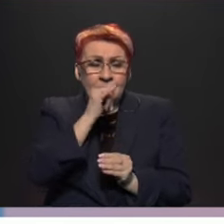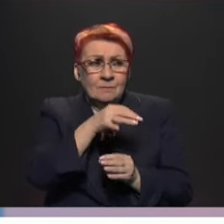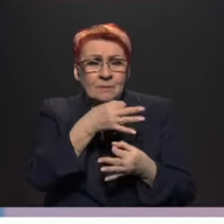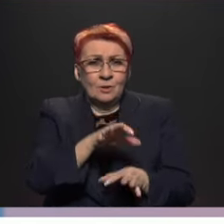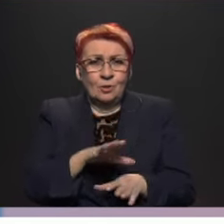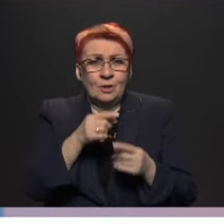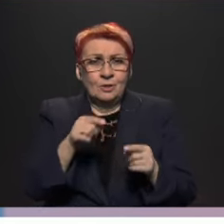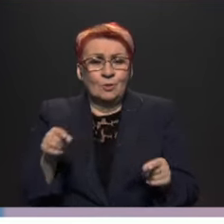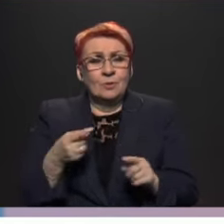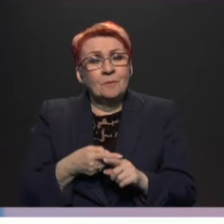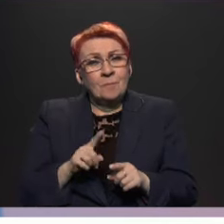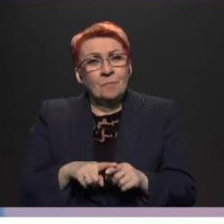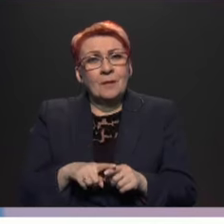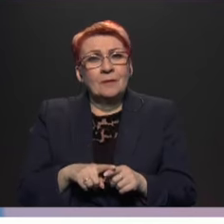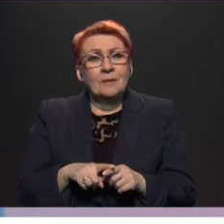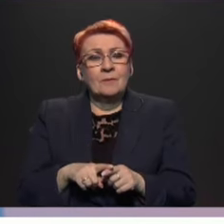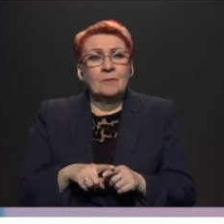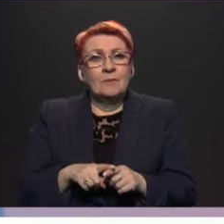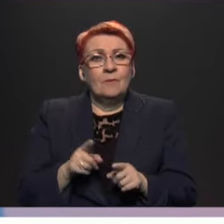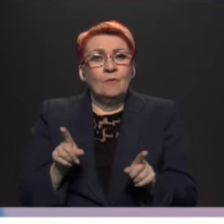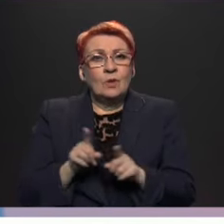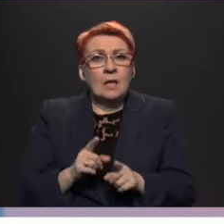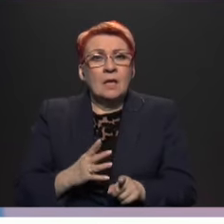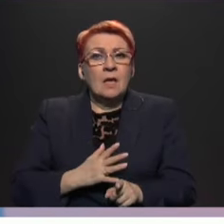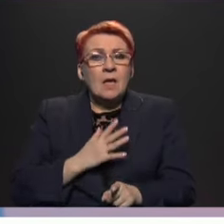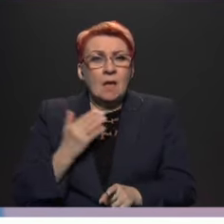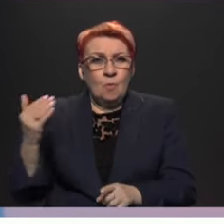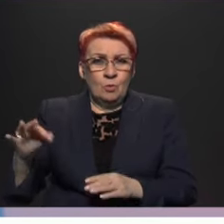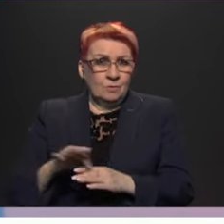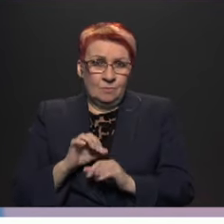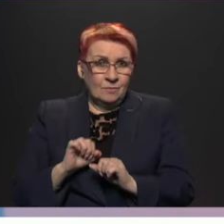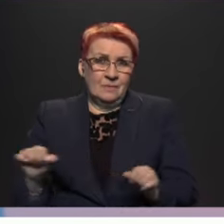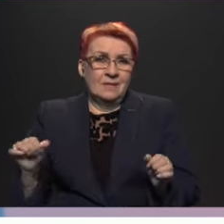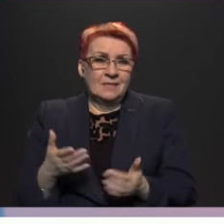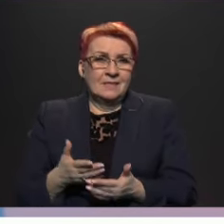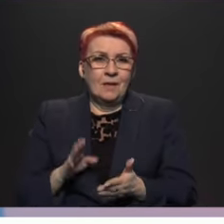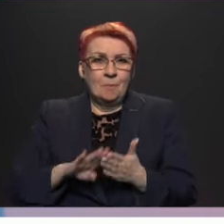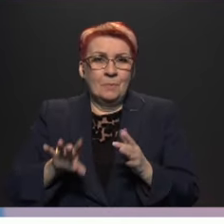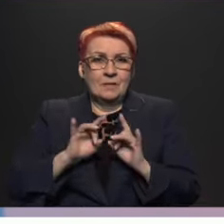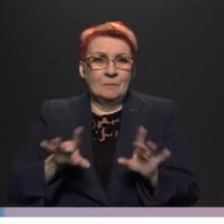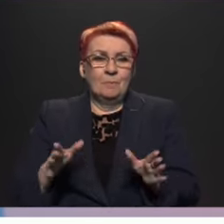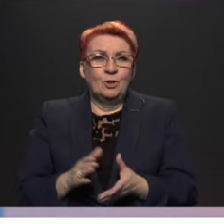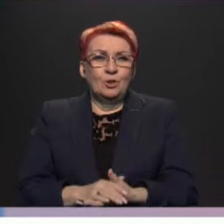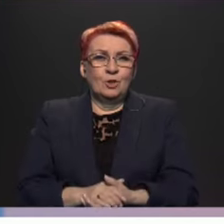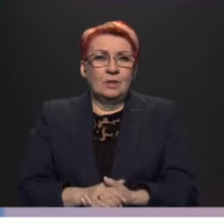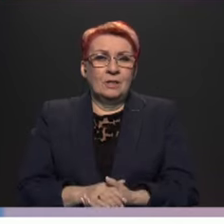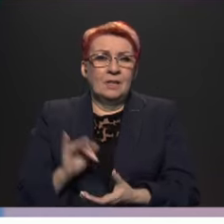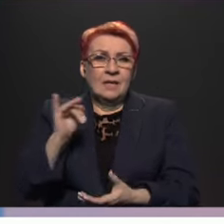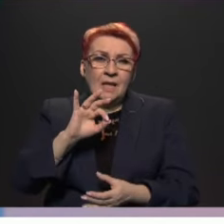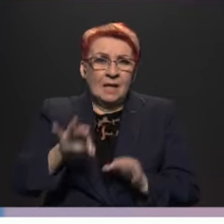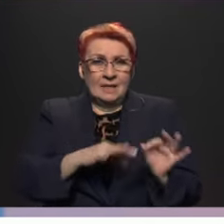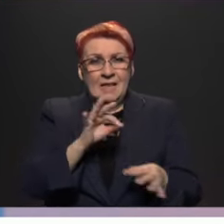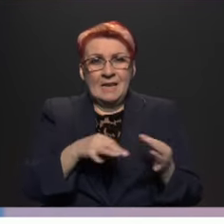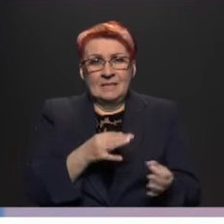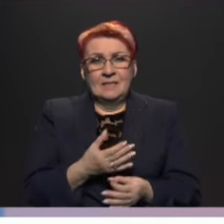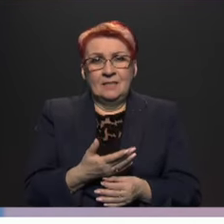вот проявлять таких эмоций совершенно необоснованных и терроризировать